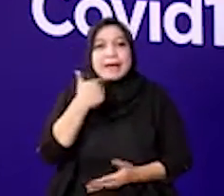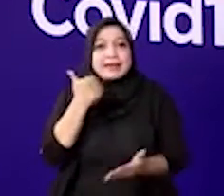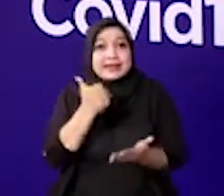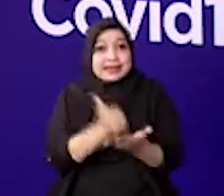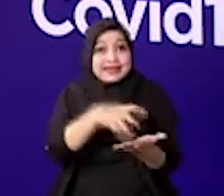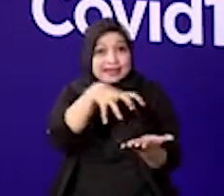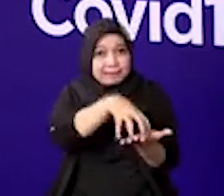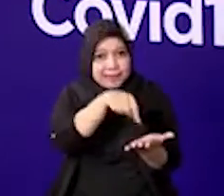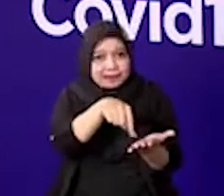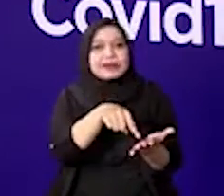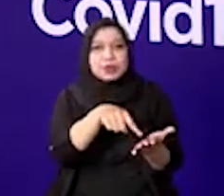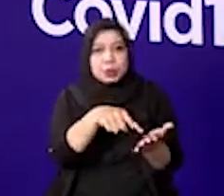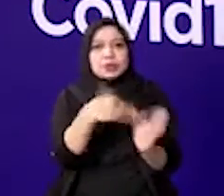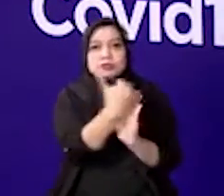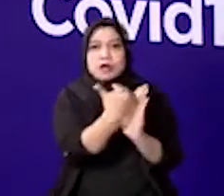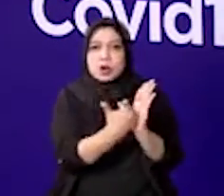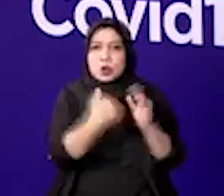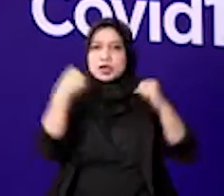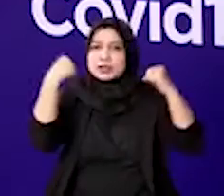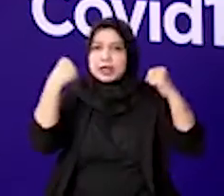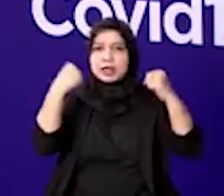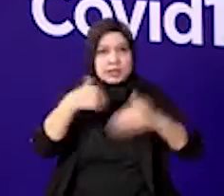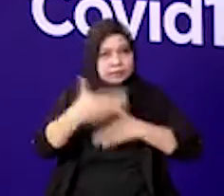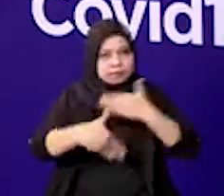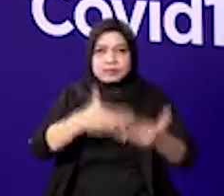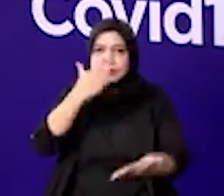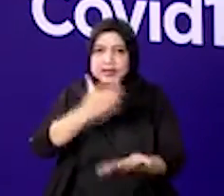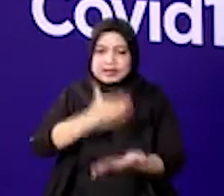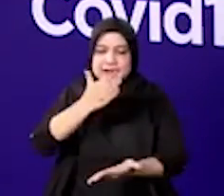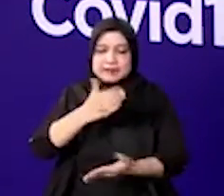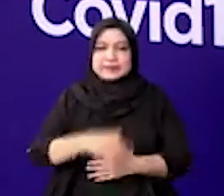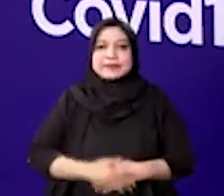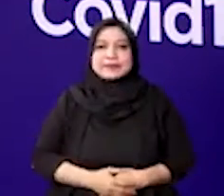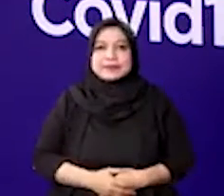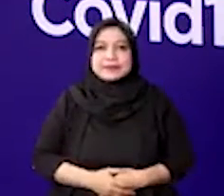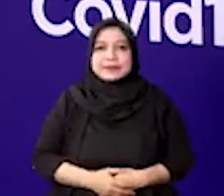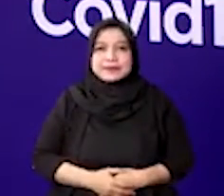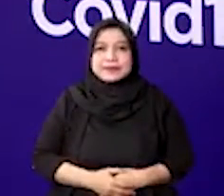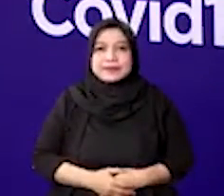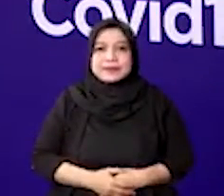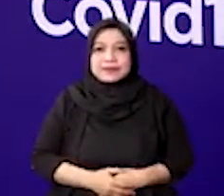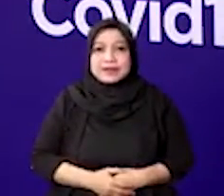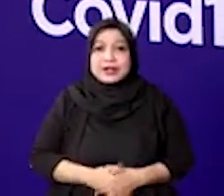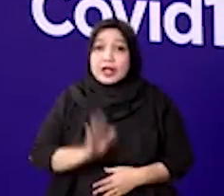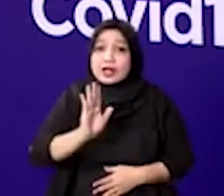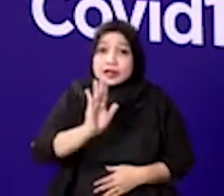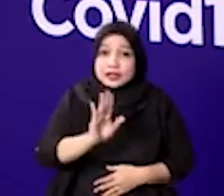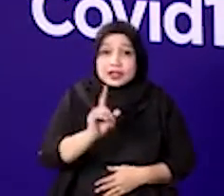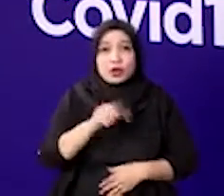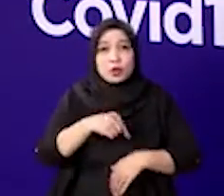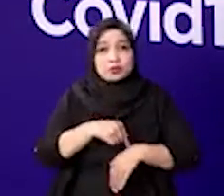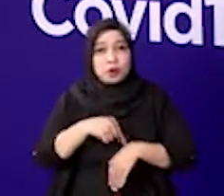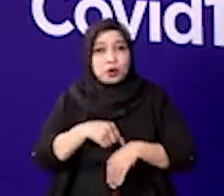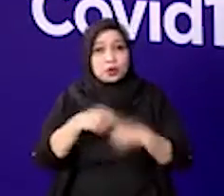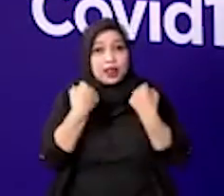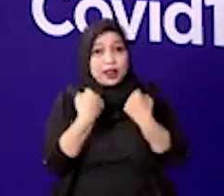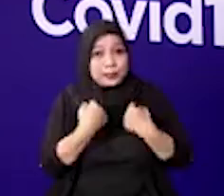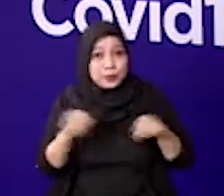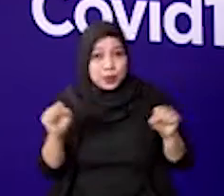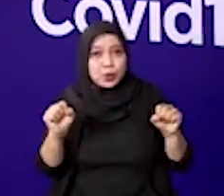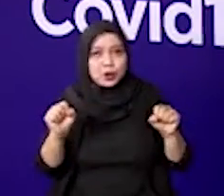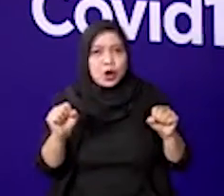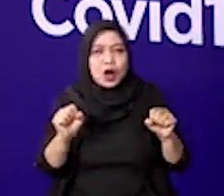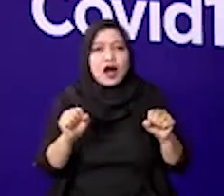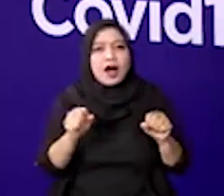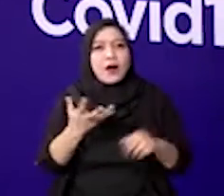e kita mau isi dengan berkumpul bersama keluarga ee berkumpul bersama teman tapi pakai